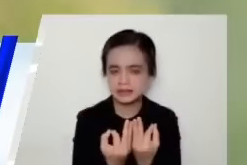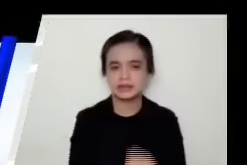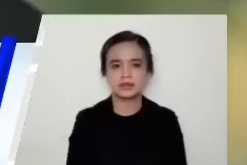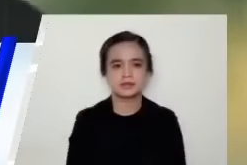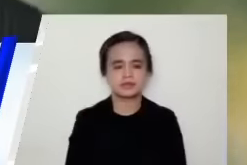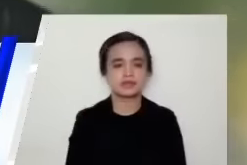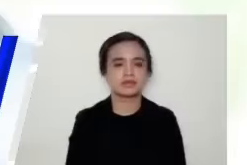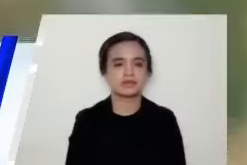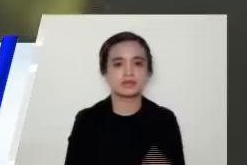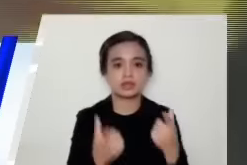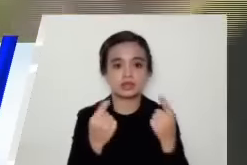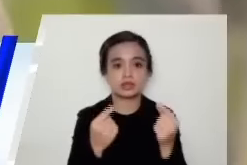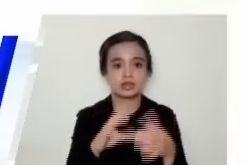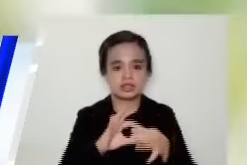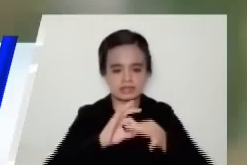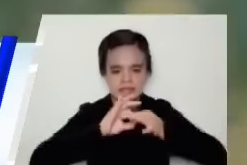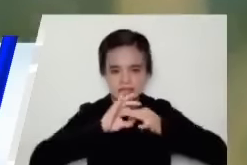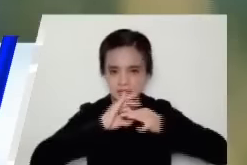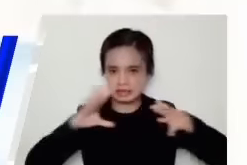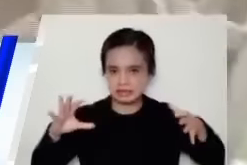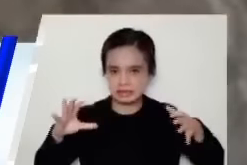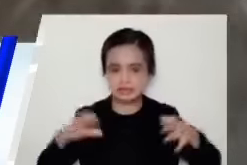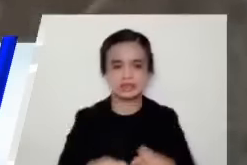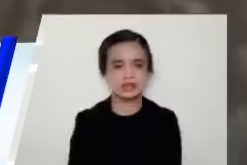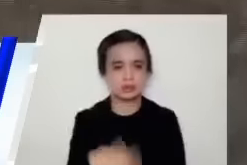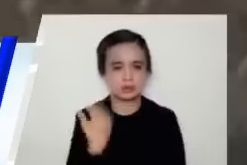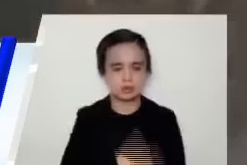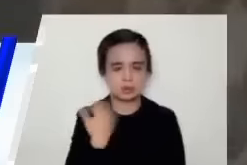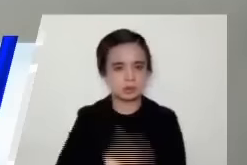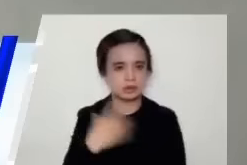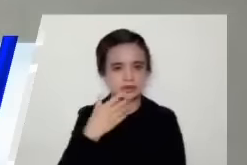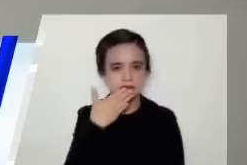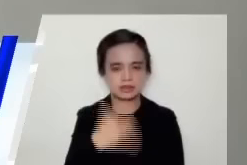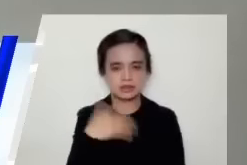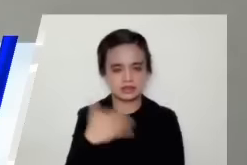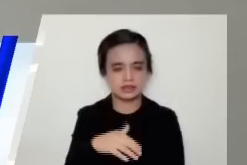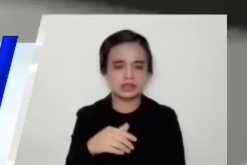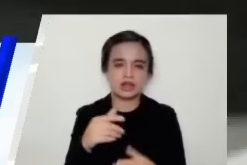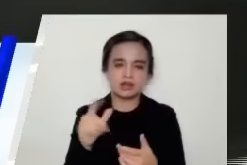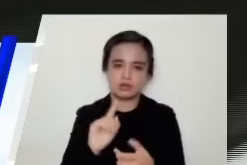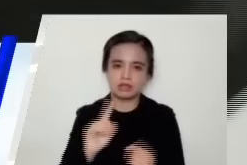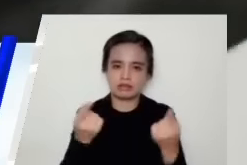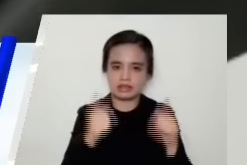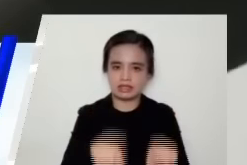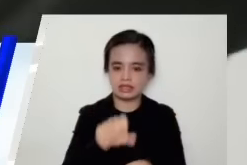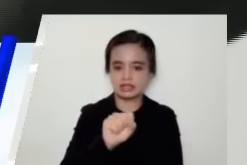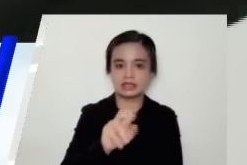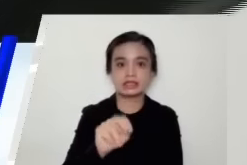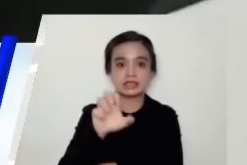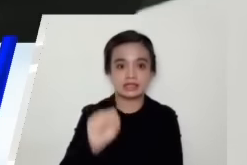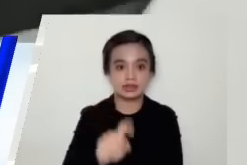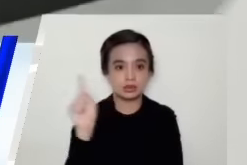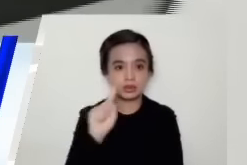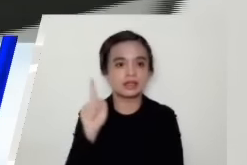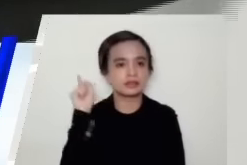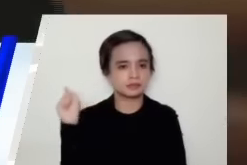Unti-unting mabubuwag. Super intense ang mga eksena sa upcoming Kapuso murder mystery series na Widow's War.